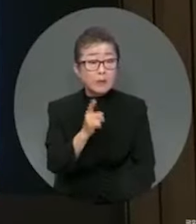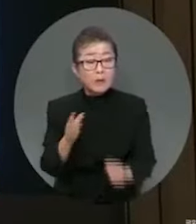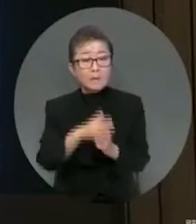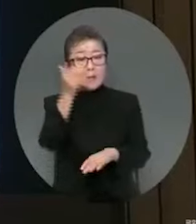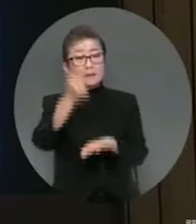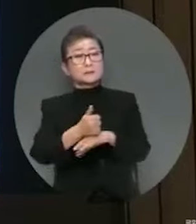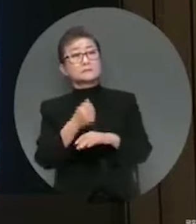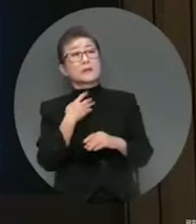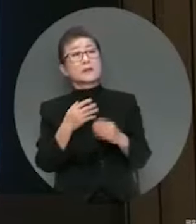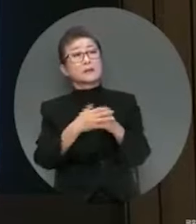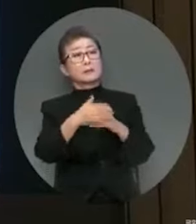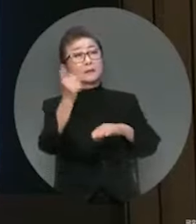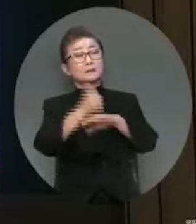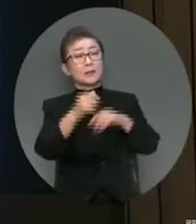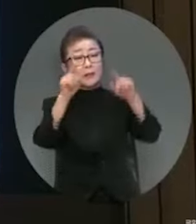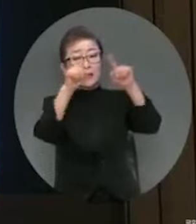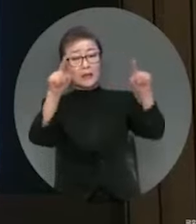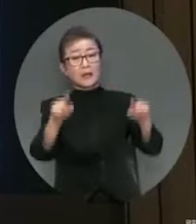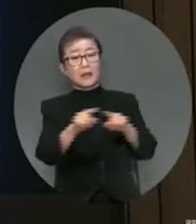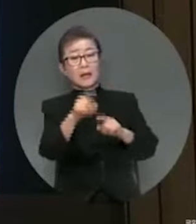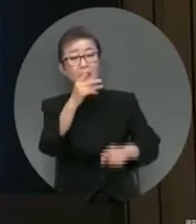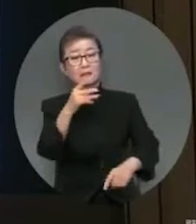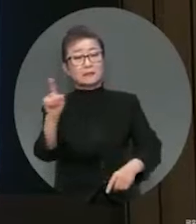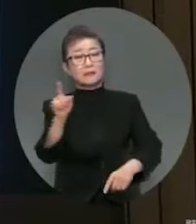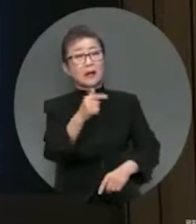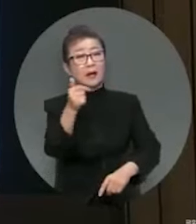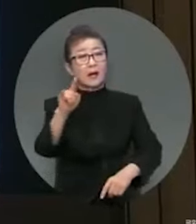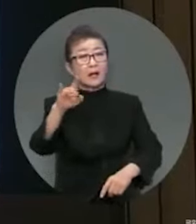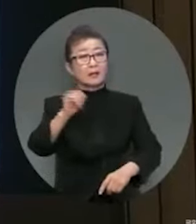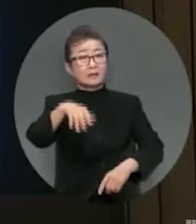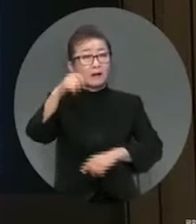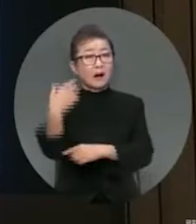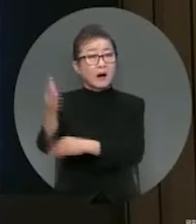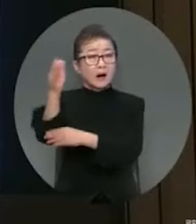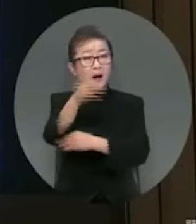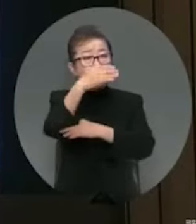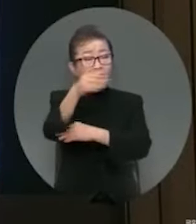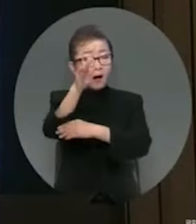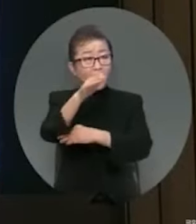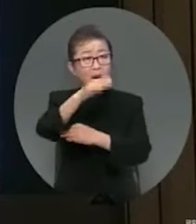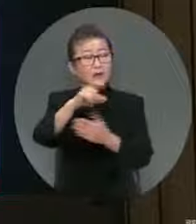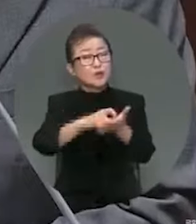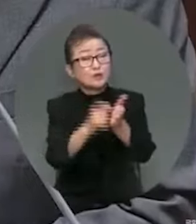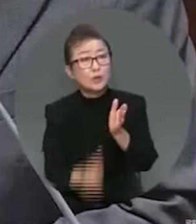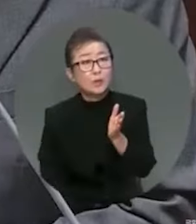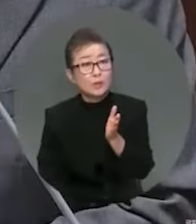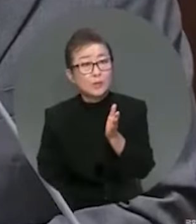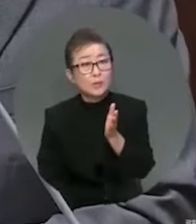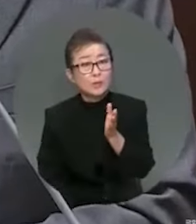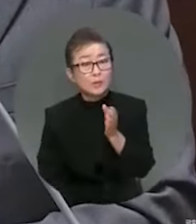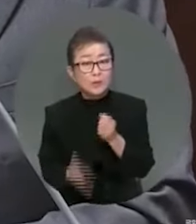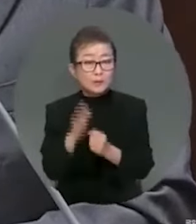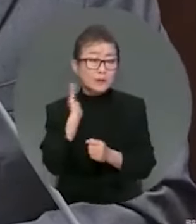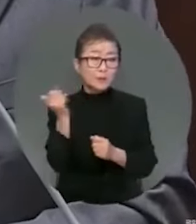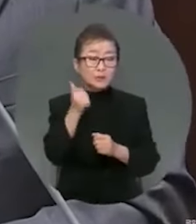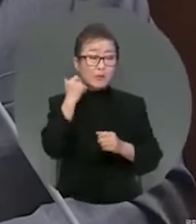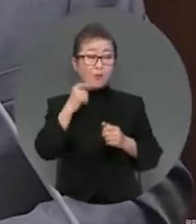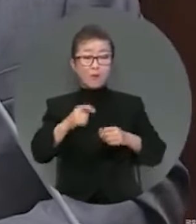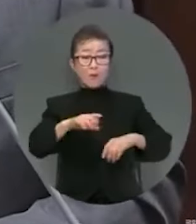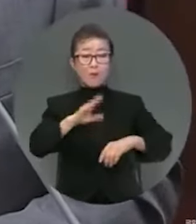깃발을 흔들어대기도 했습니다. 또한 민주당의 법사위에서 대통령 탄핵을 위한 청원청문회까지